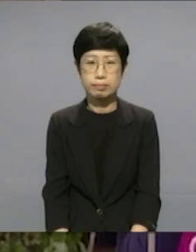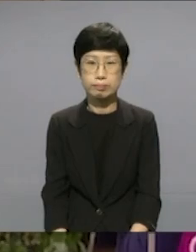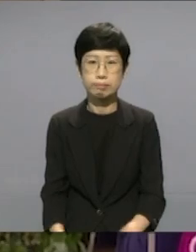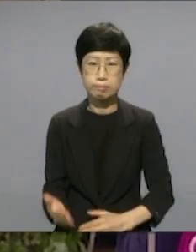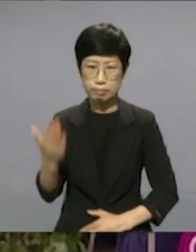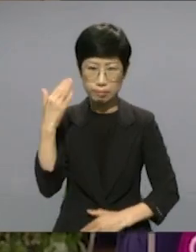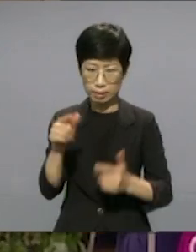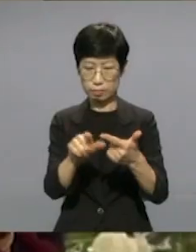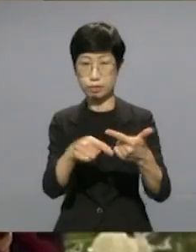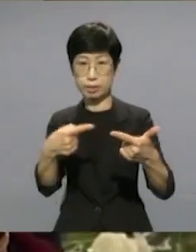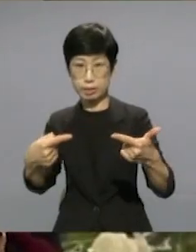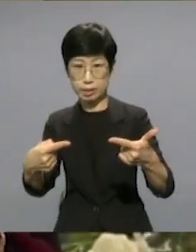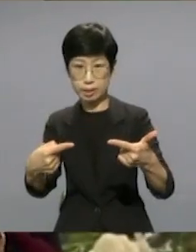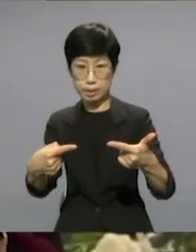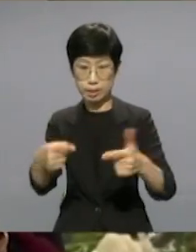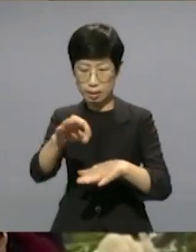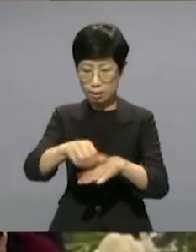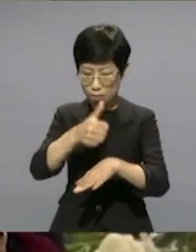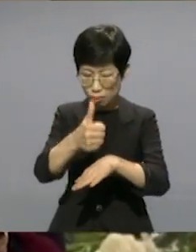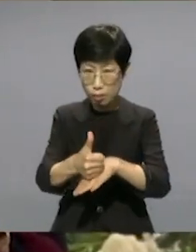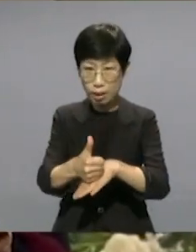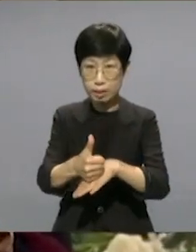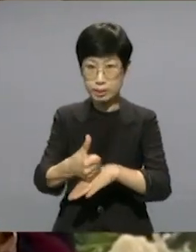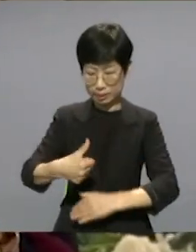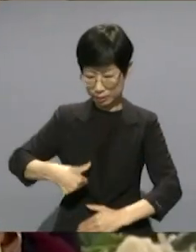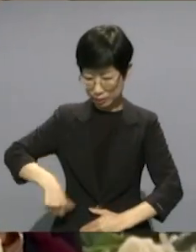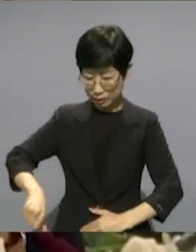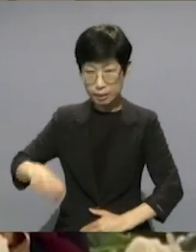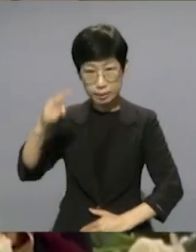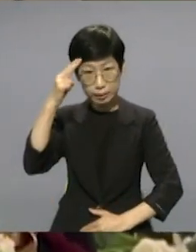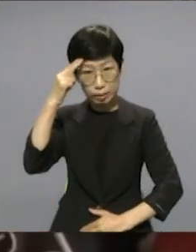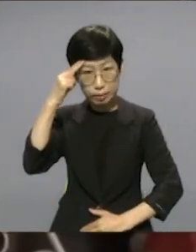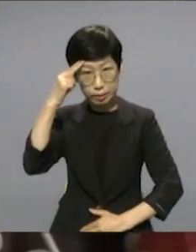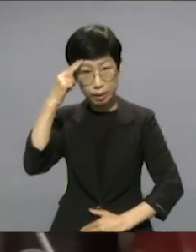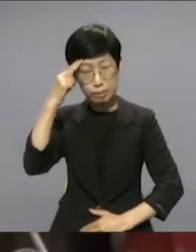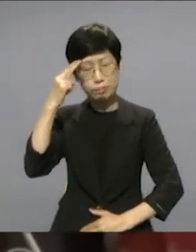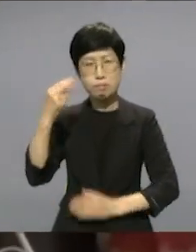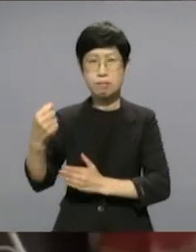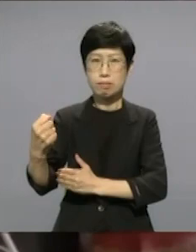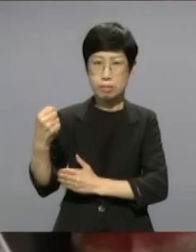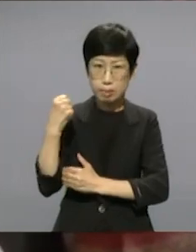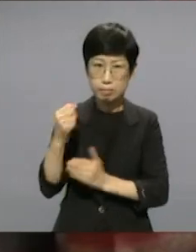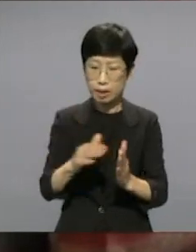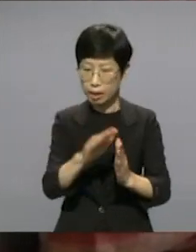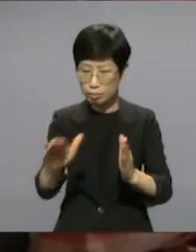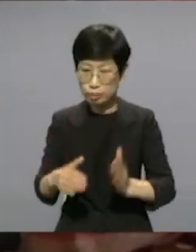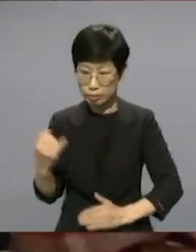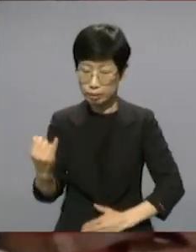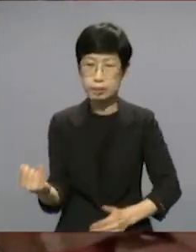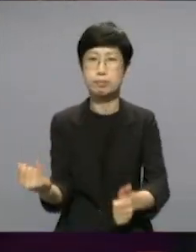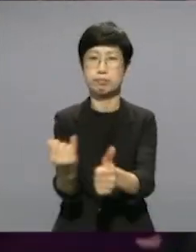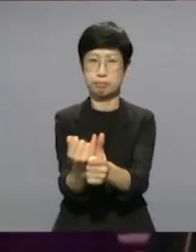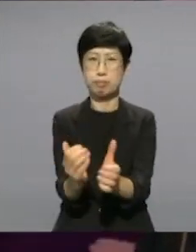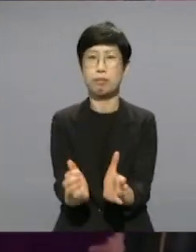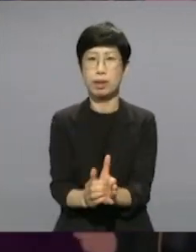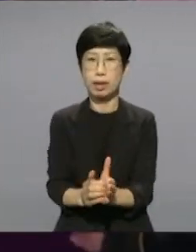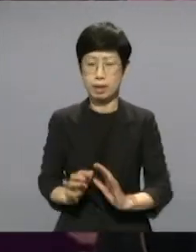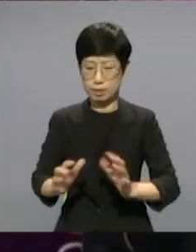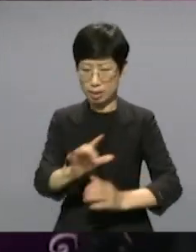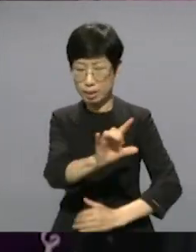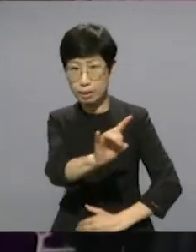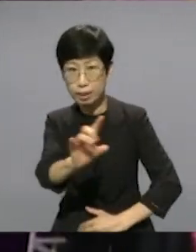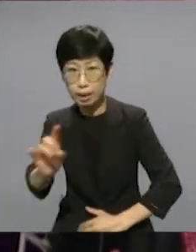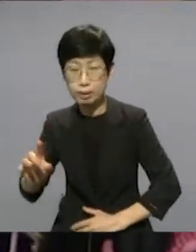지난 1일 후세인 요르단 왕세자가 사우디아라비아의 유력 가문 여성과 결혼식을 올렸습니다. 세계 각국